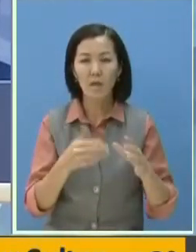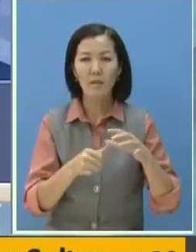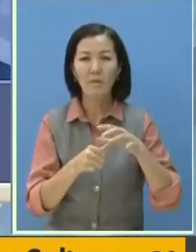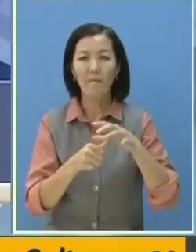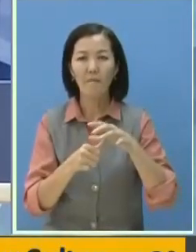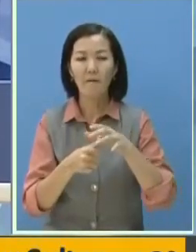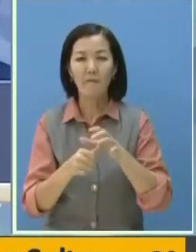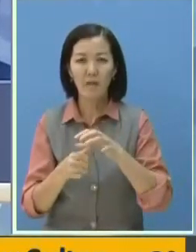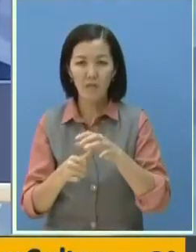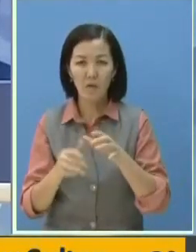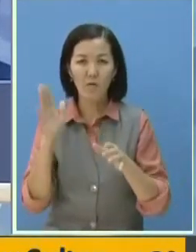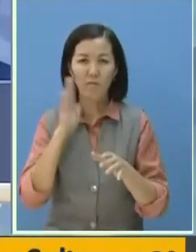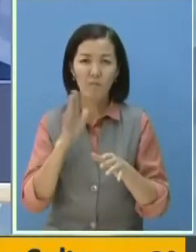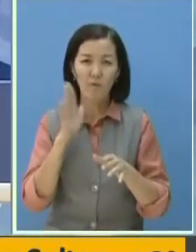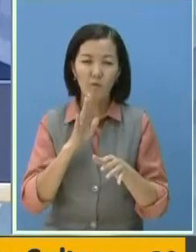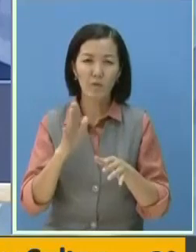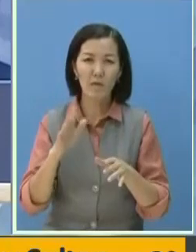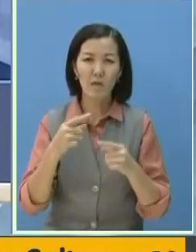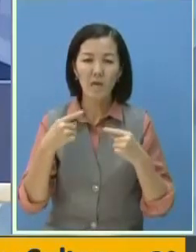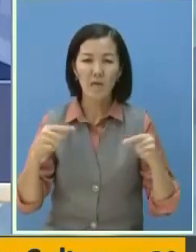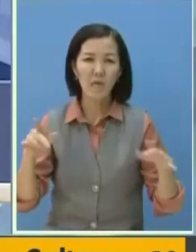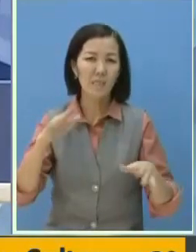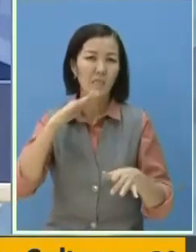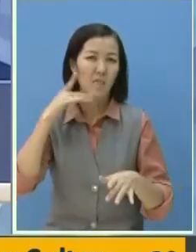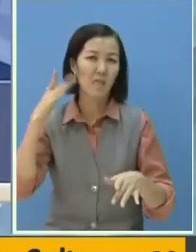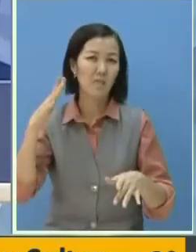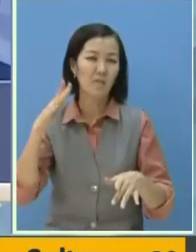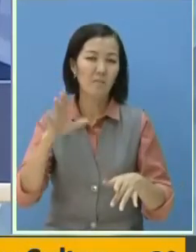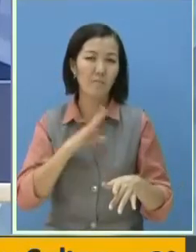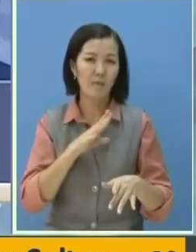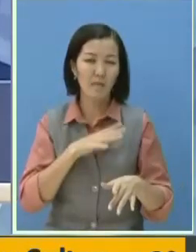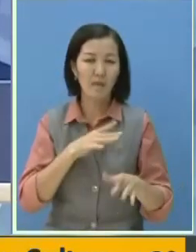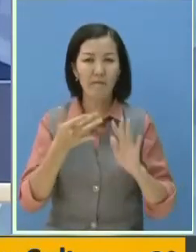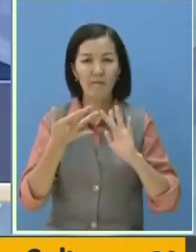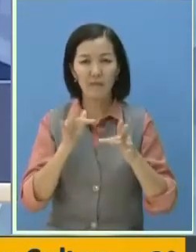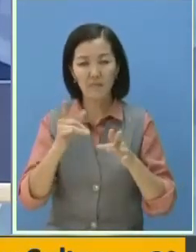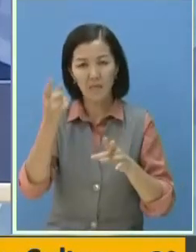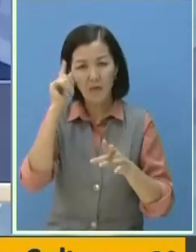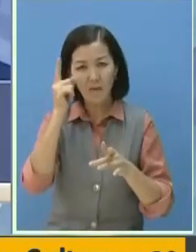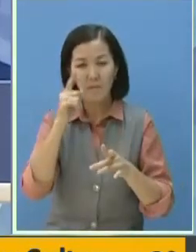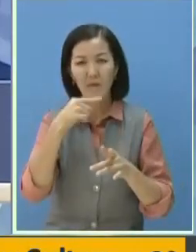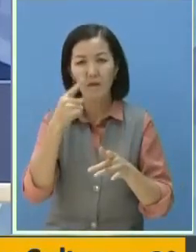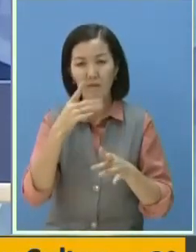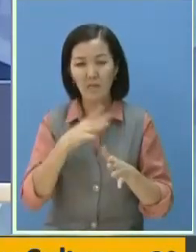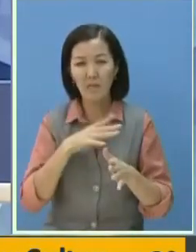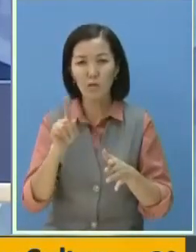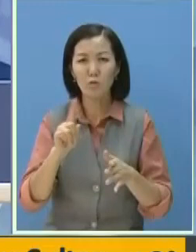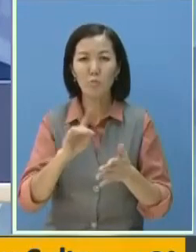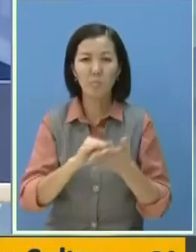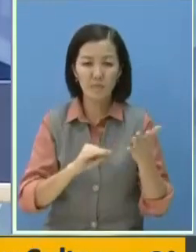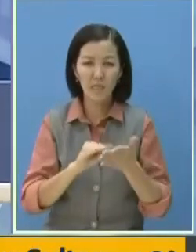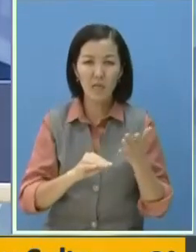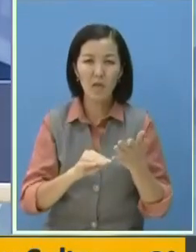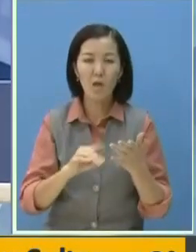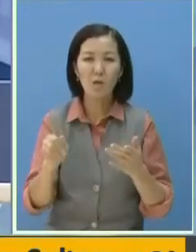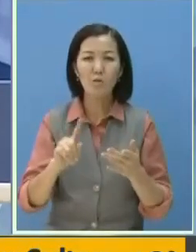слово ожоги принимает из-за того, что в начале инфекции, когда человек начинает заболевать, то есть такое ощущение, как будто бы